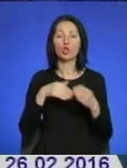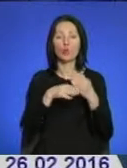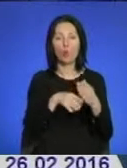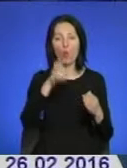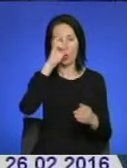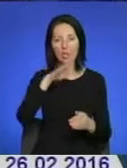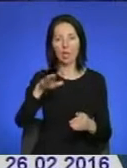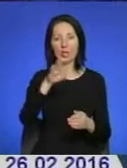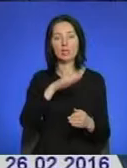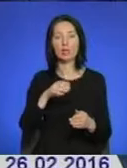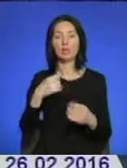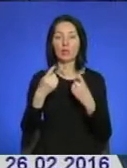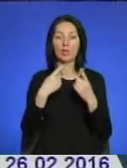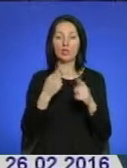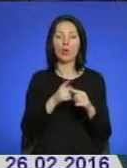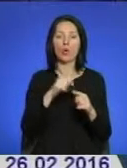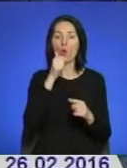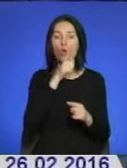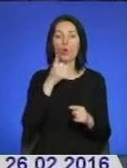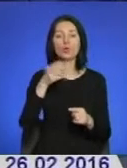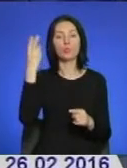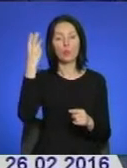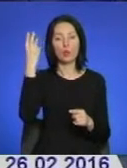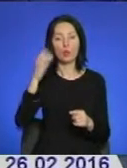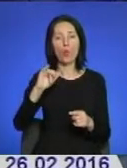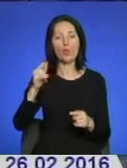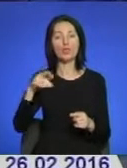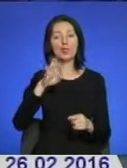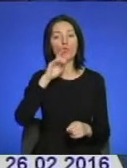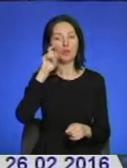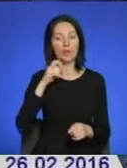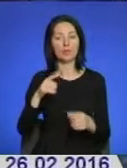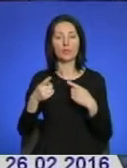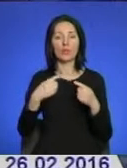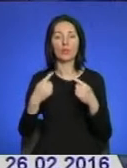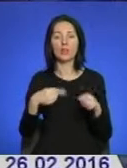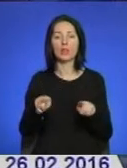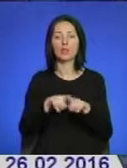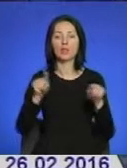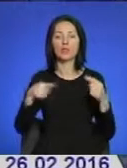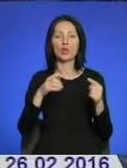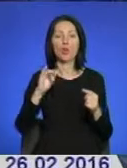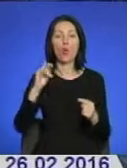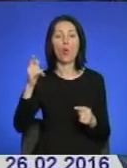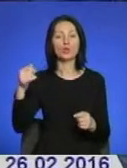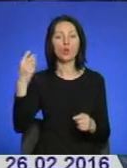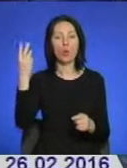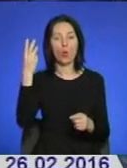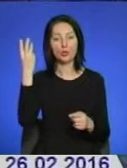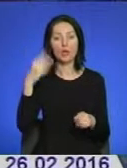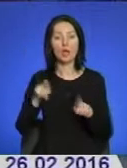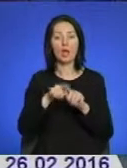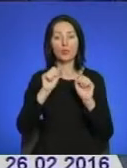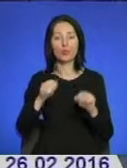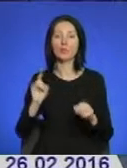керівництва краю з послом Угорщини в Україні. Делегати обговорили також необхідність створення угорського консульства у Тернополі та можливість запуску